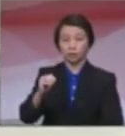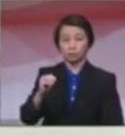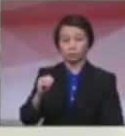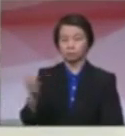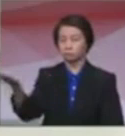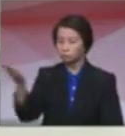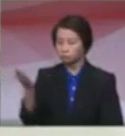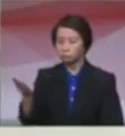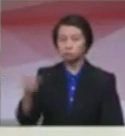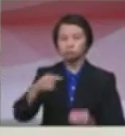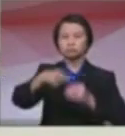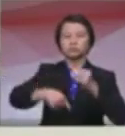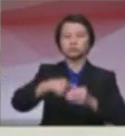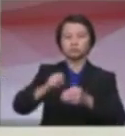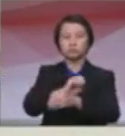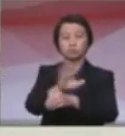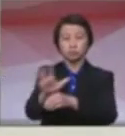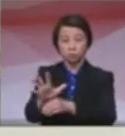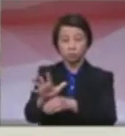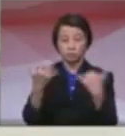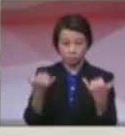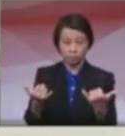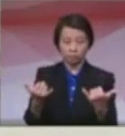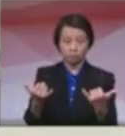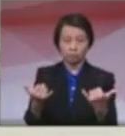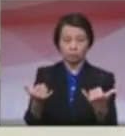berhubung situasi COVID semasa